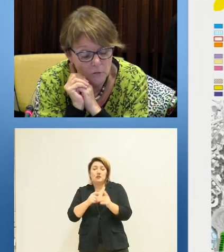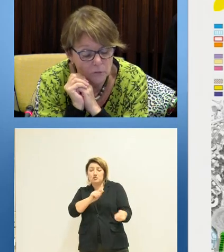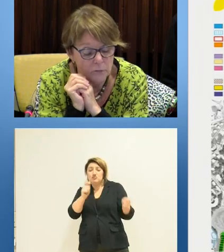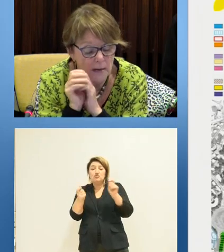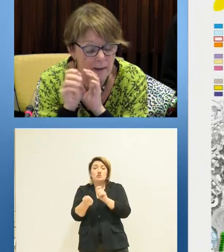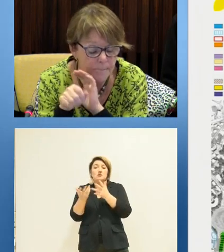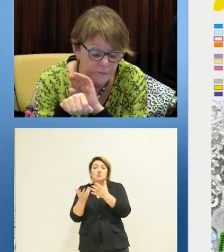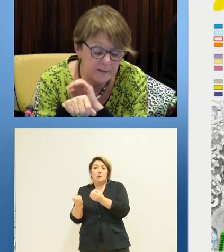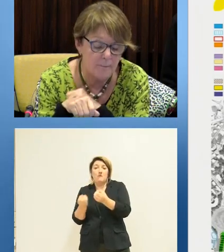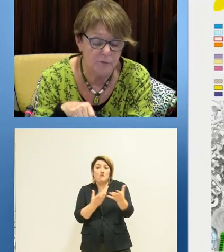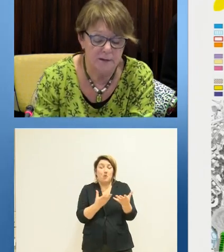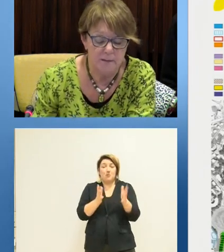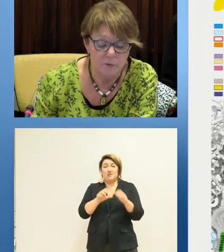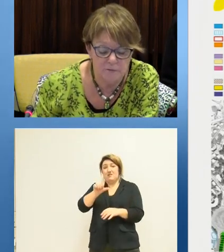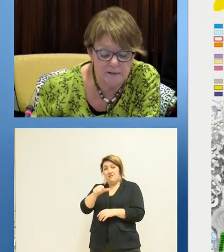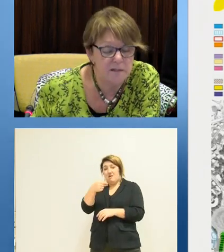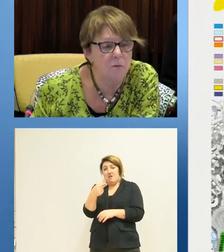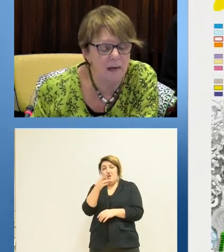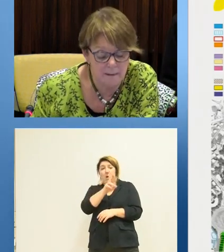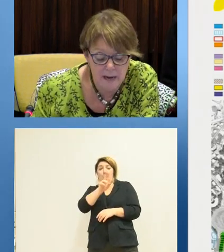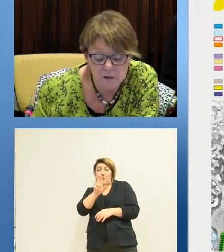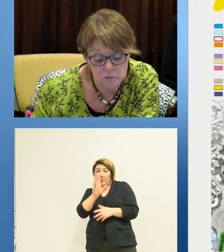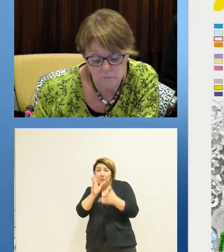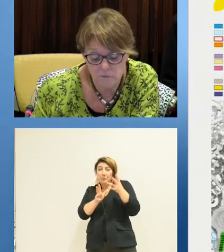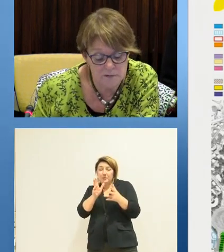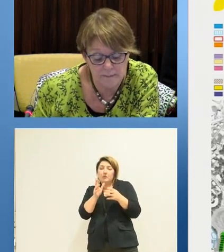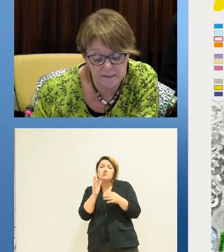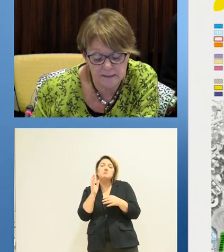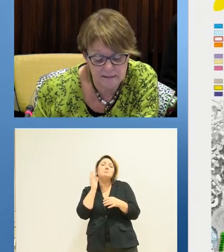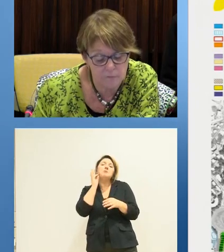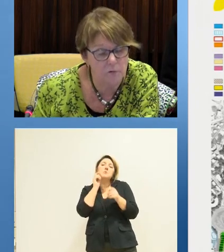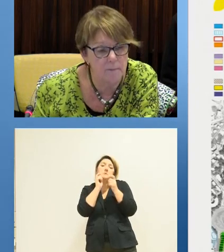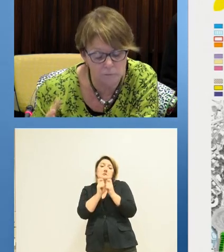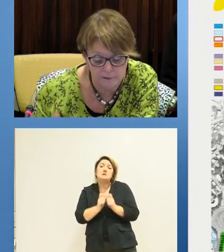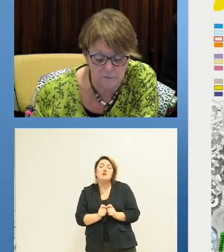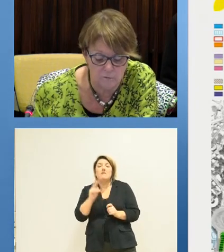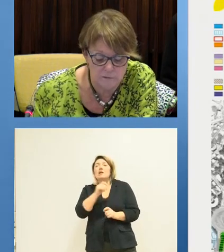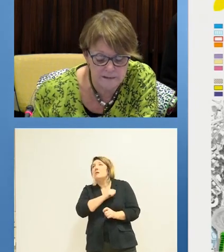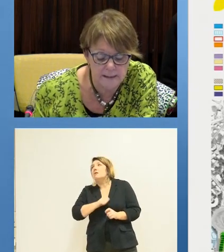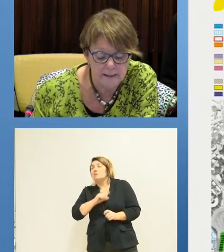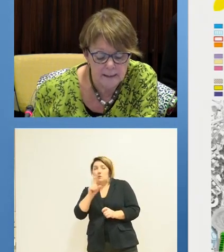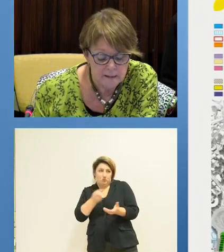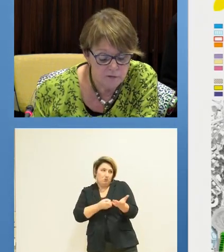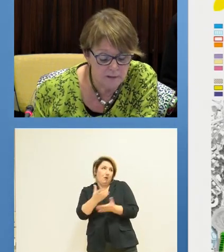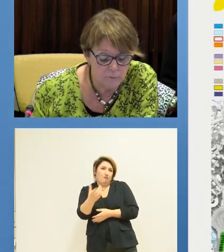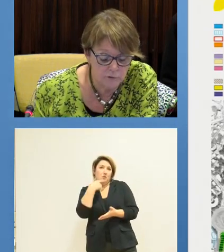à maintenant rue a peut-être apporter des modifications à la marge ce ne sera pas très important mais nous préférons vous le dire sur les montants